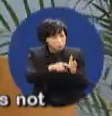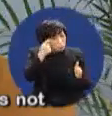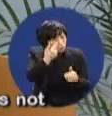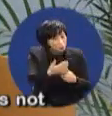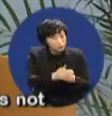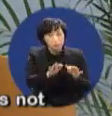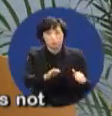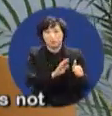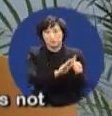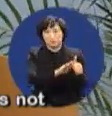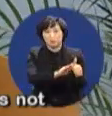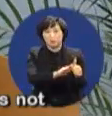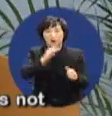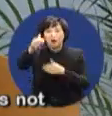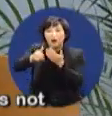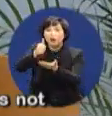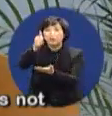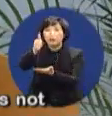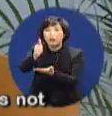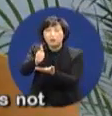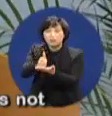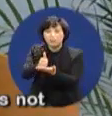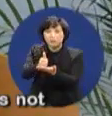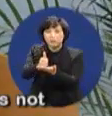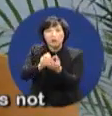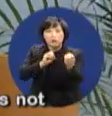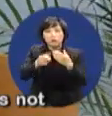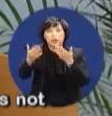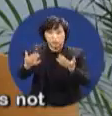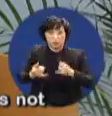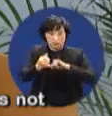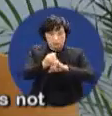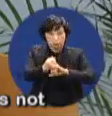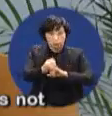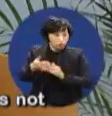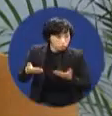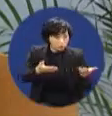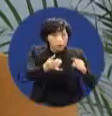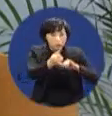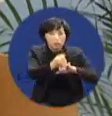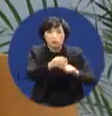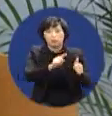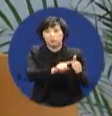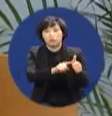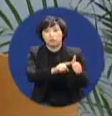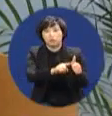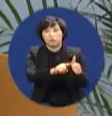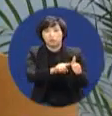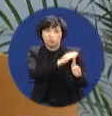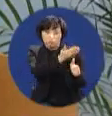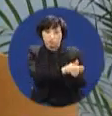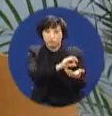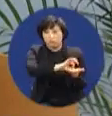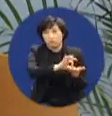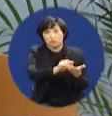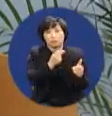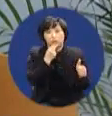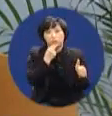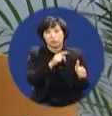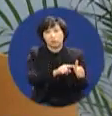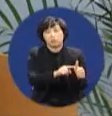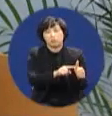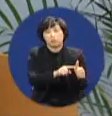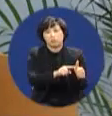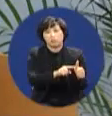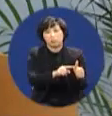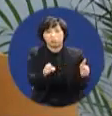사람은 하나님의 대리라고 하는 약속, 주신다는 약속을 자기 권리로 사용하지 못하기